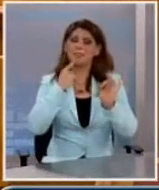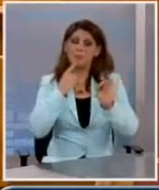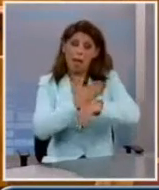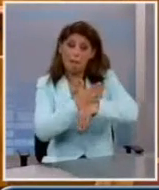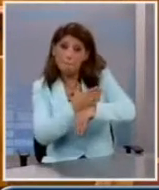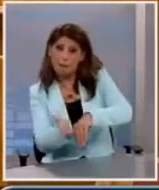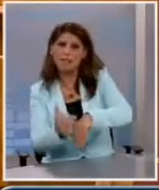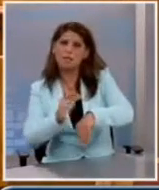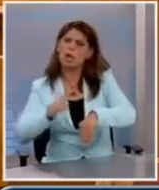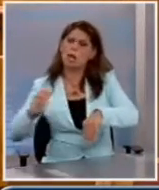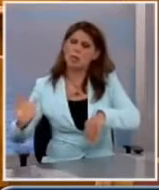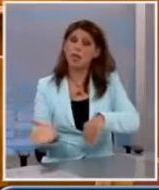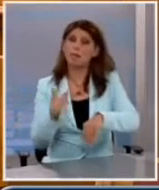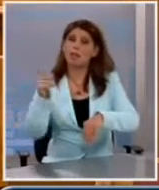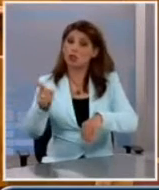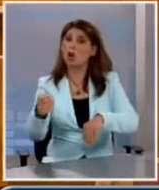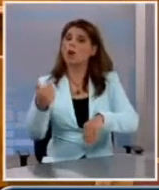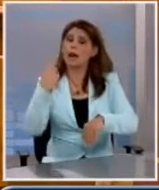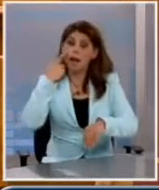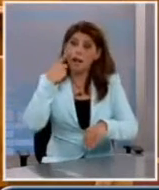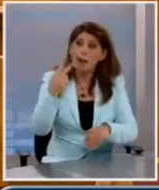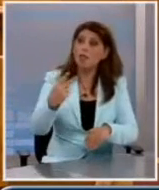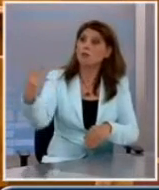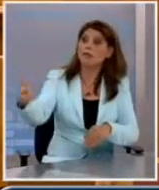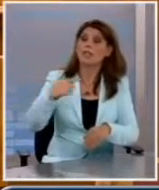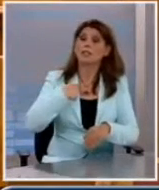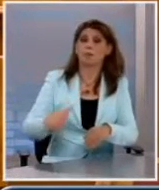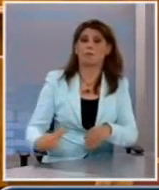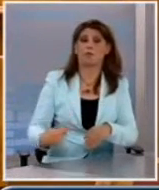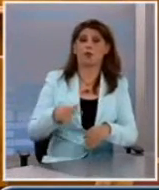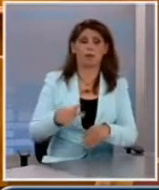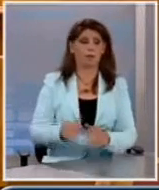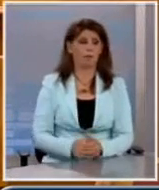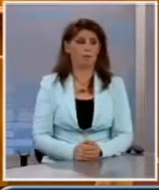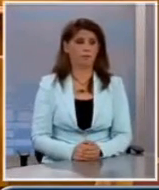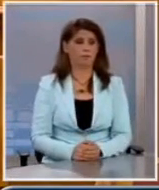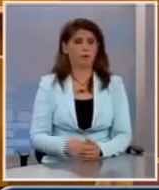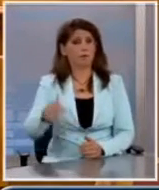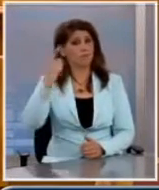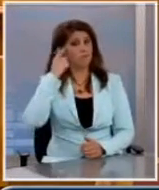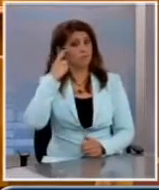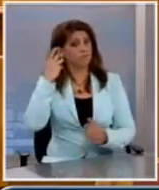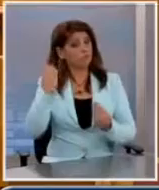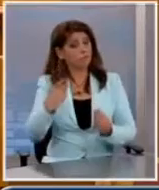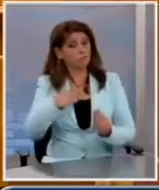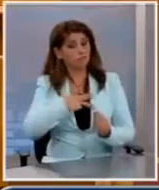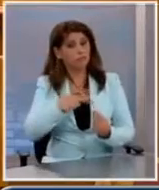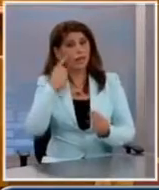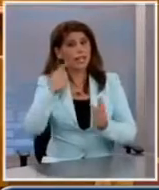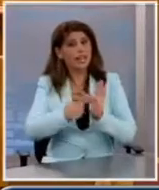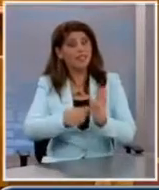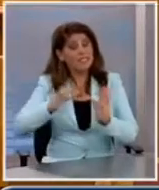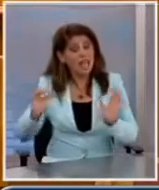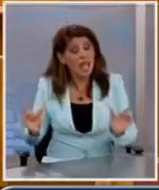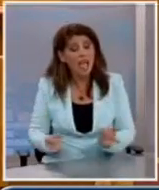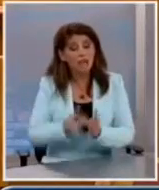να επιδείξετε μέτρο, να επιδείξετε εχεφροσύνη για να μπορέσετε να φανείτε έστω και